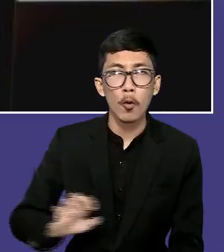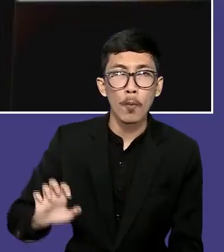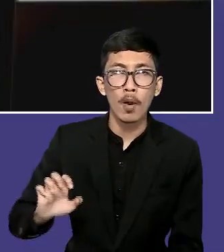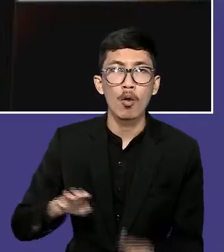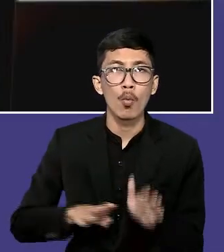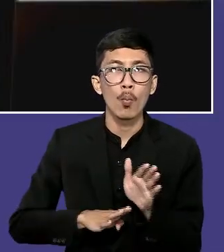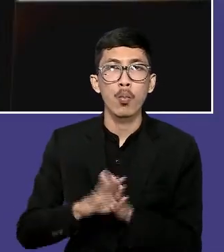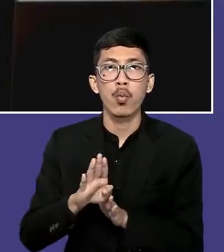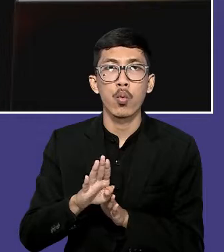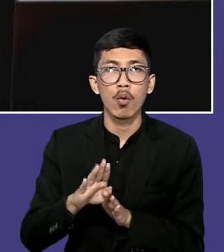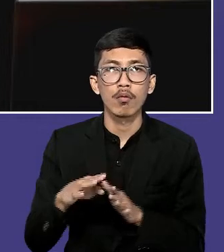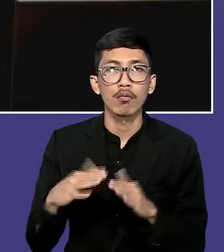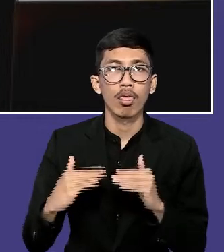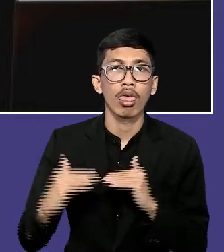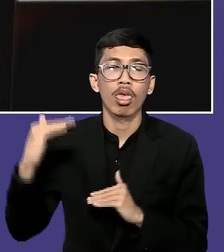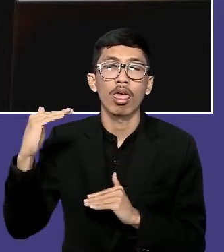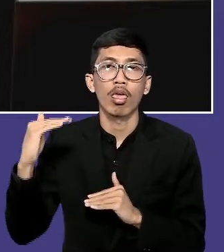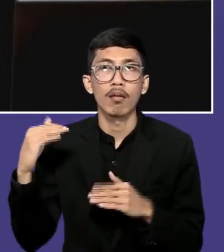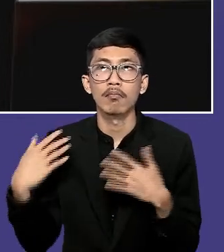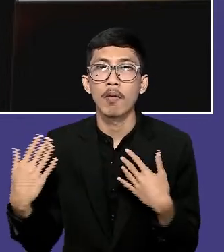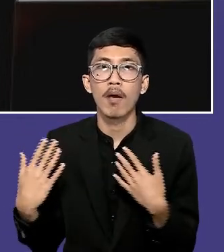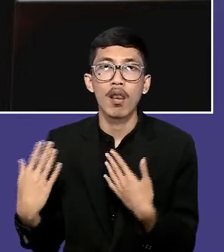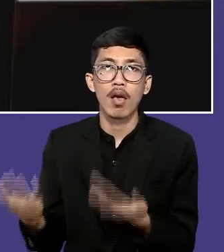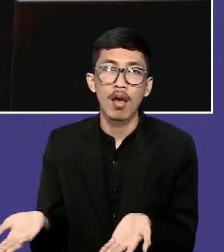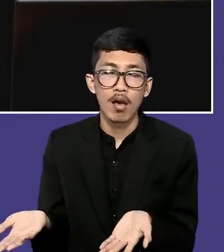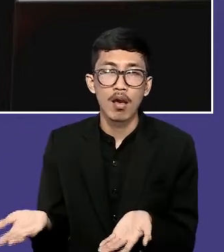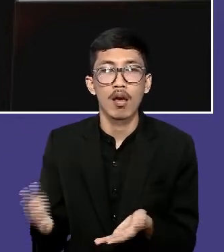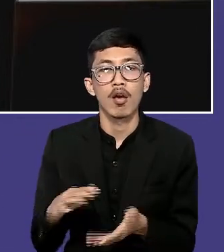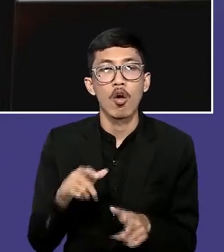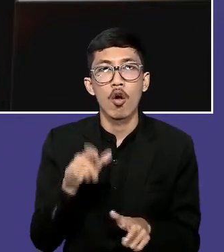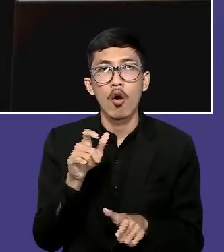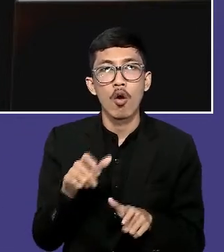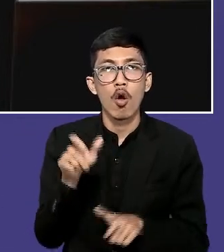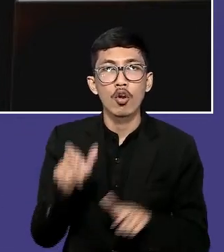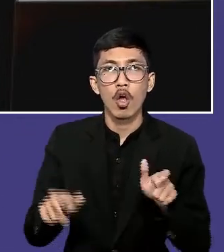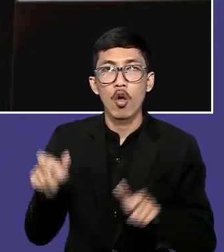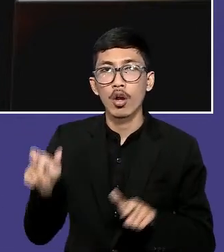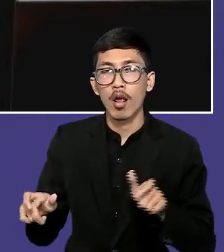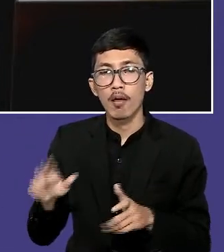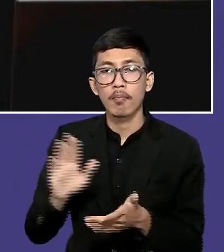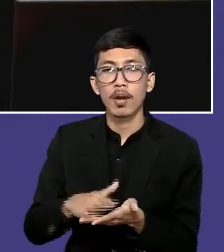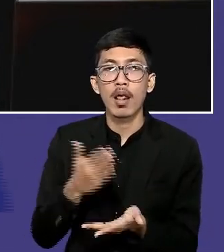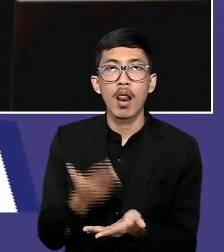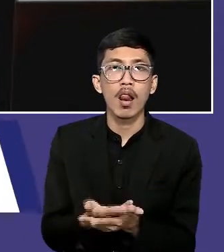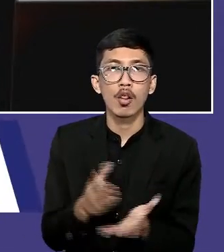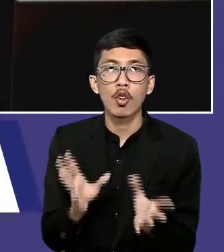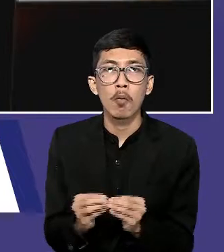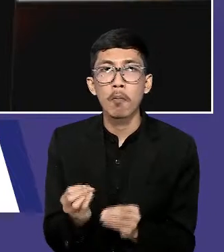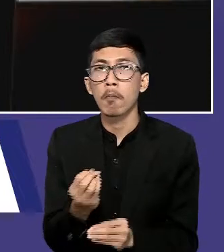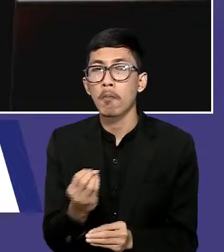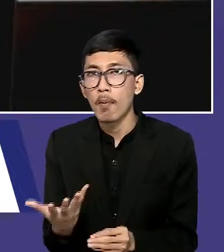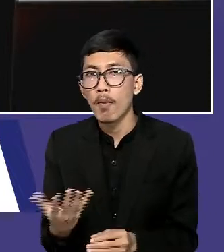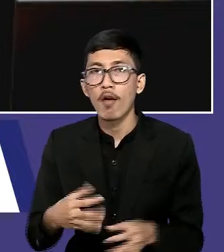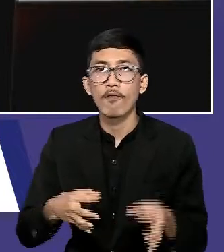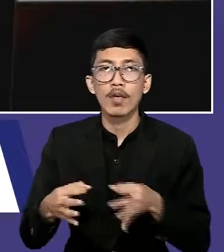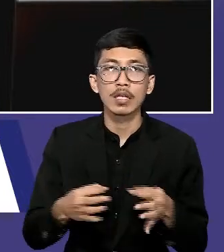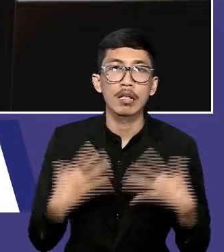situasinya saat ini Pak dubes tingkat kematian di sana seperti apa dan bagaimana sebetulnya kondisi fasilitas layanan kesehatan di